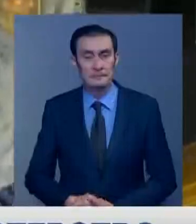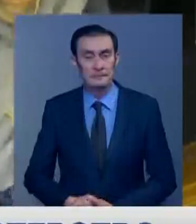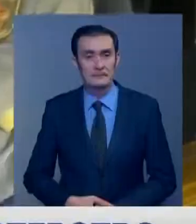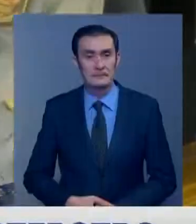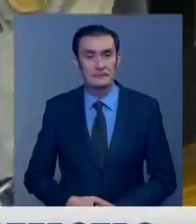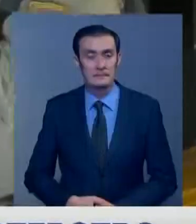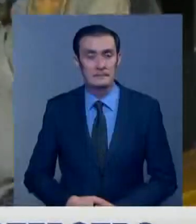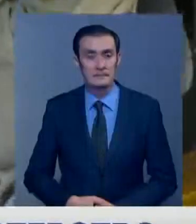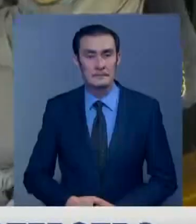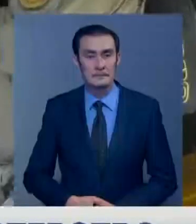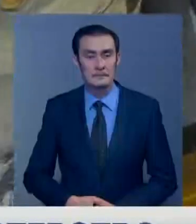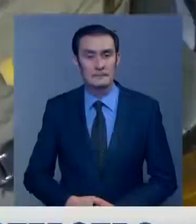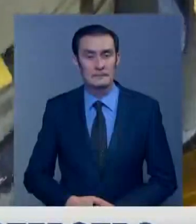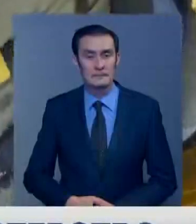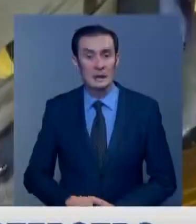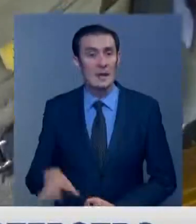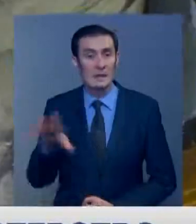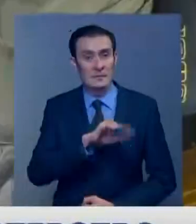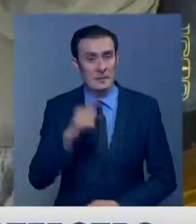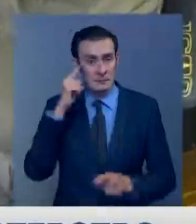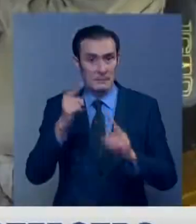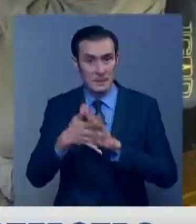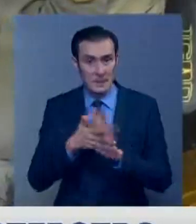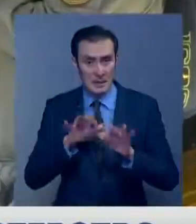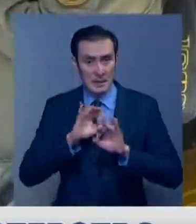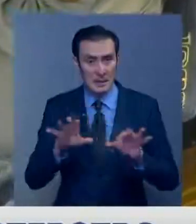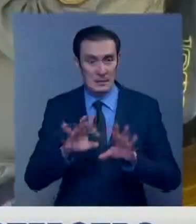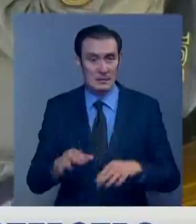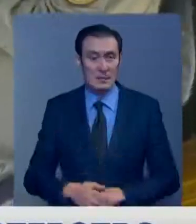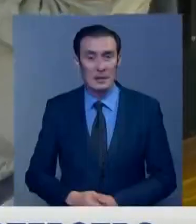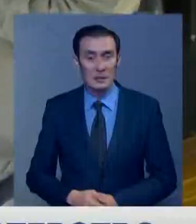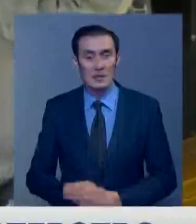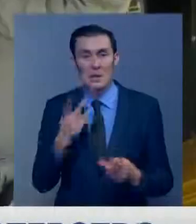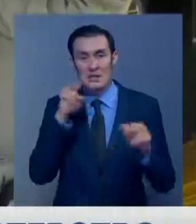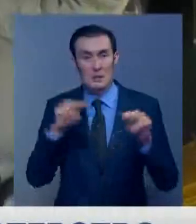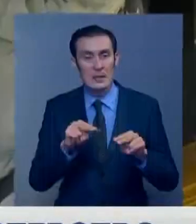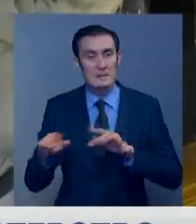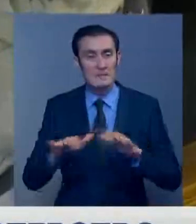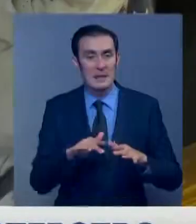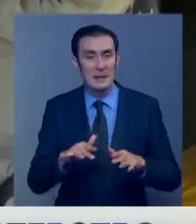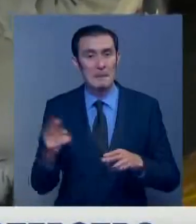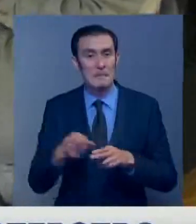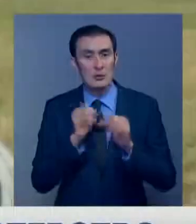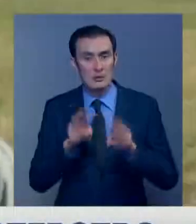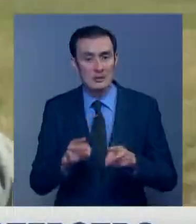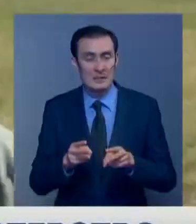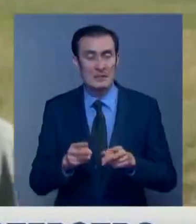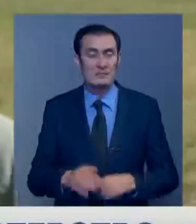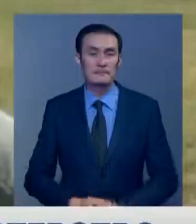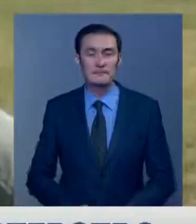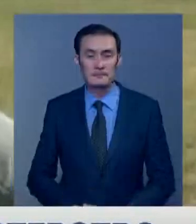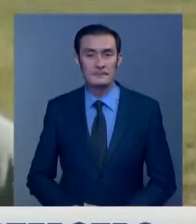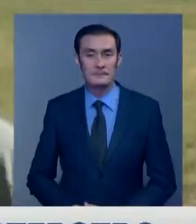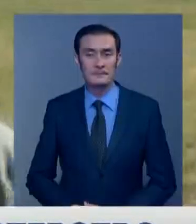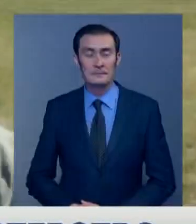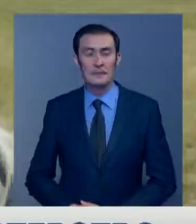Паш. Всем ясно? Так, на приземлении соблюдать меры безопасности. Снизу вас будут страховать. Менде